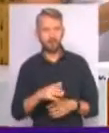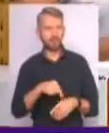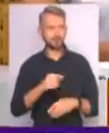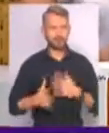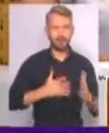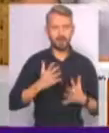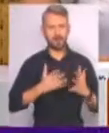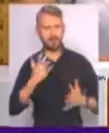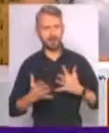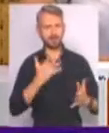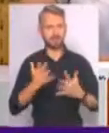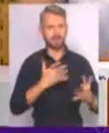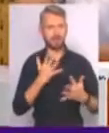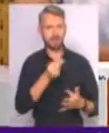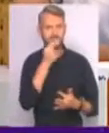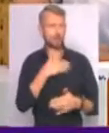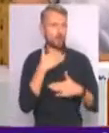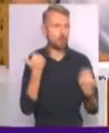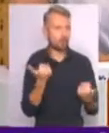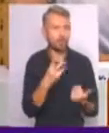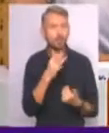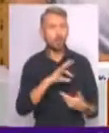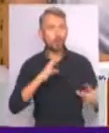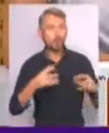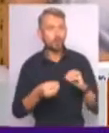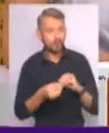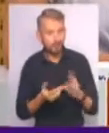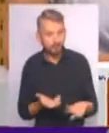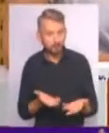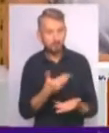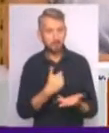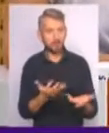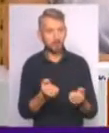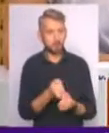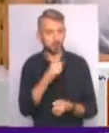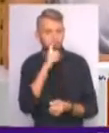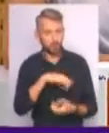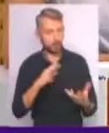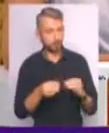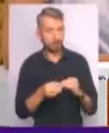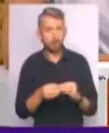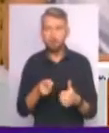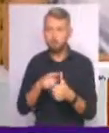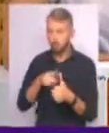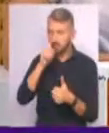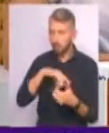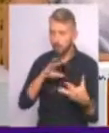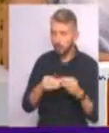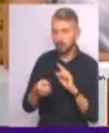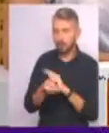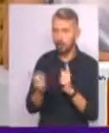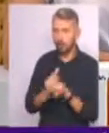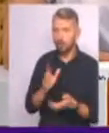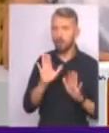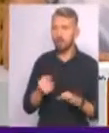бодрый, активный и есть совсем не хочет. Но результат-то, в общем-то, мы получим потом плохой. Це по-перше, и по-друге, зворотнє, як тільки він